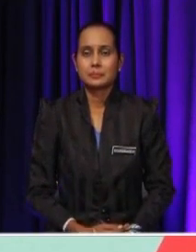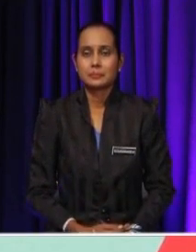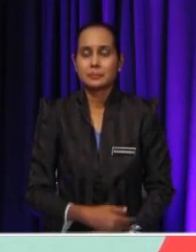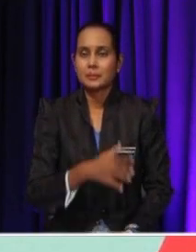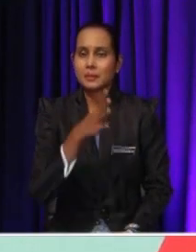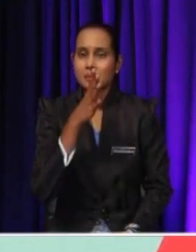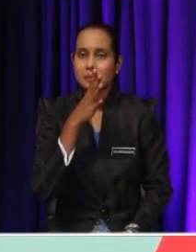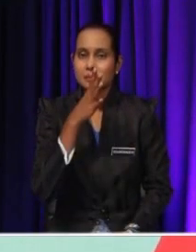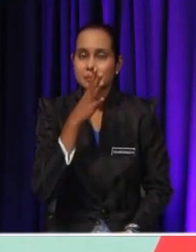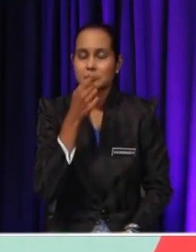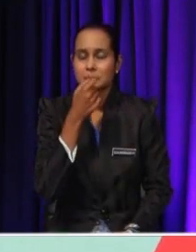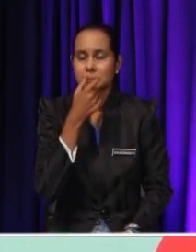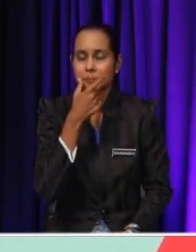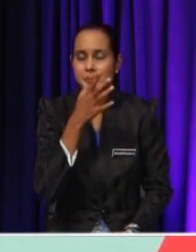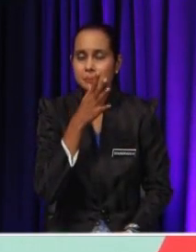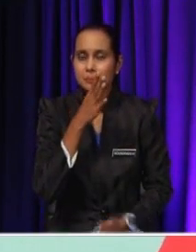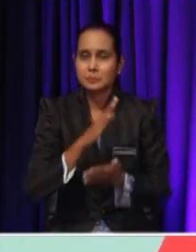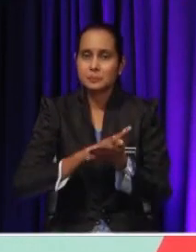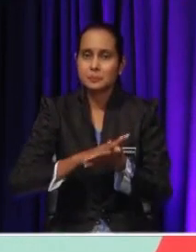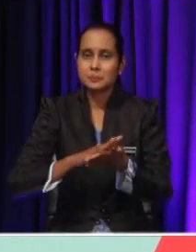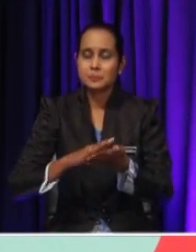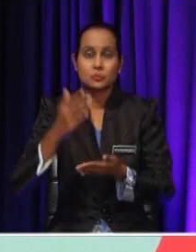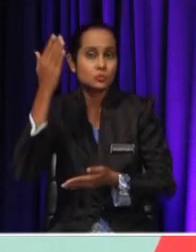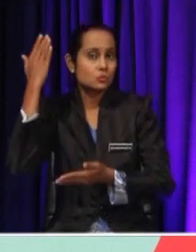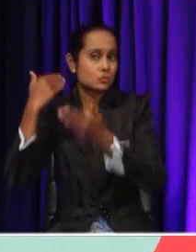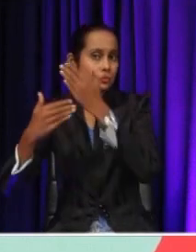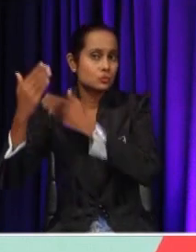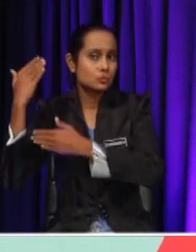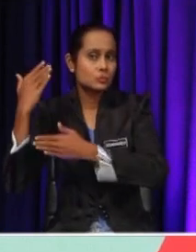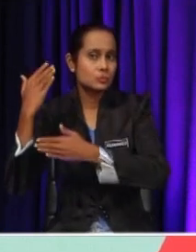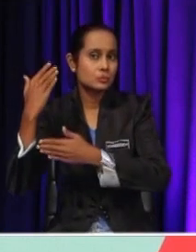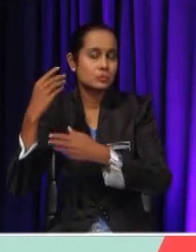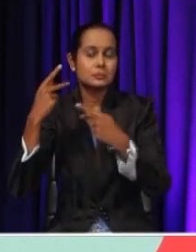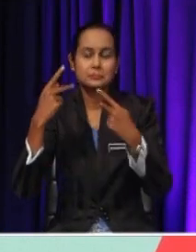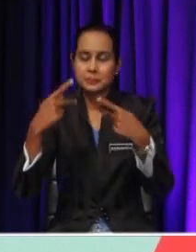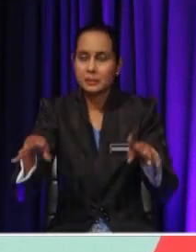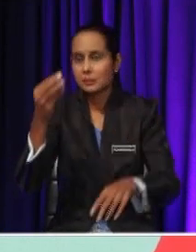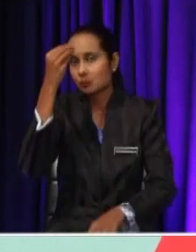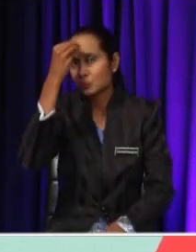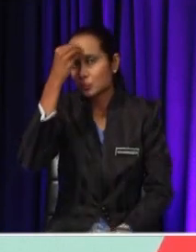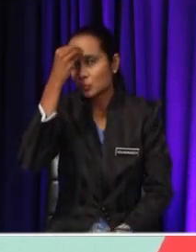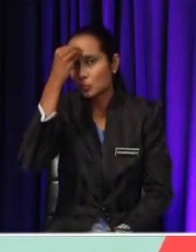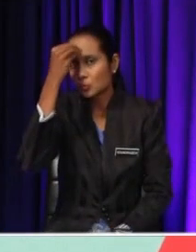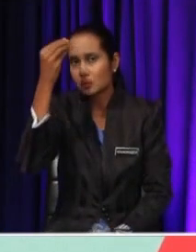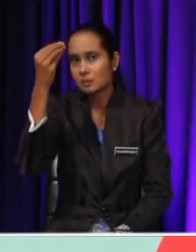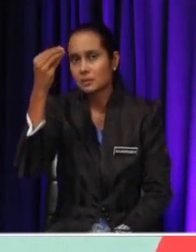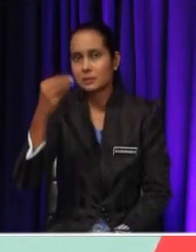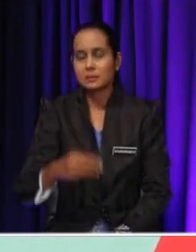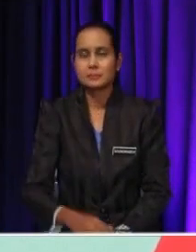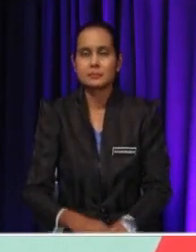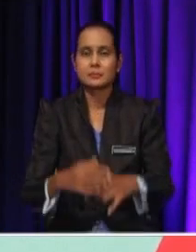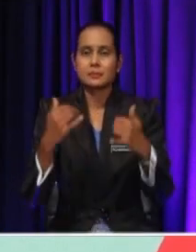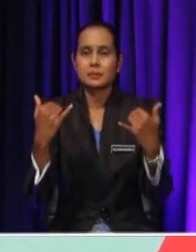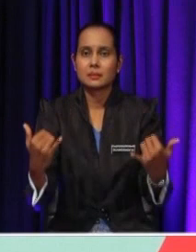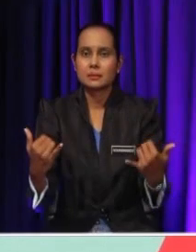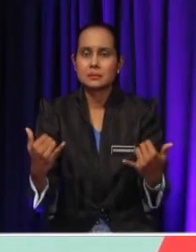bersih lesu benah dulu mengucupi dahiku kini kurasakan